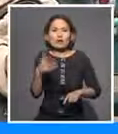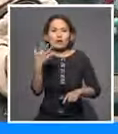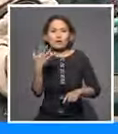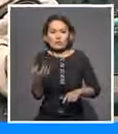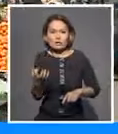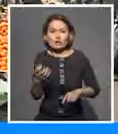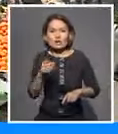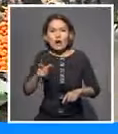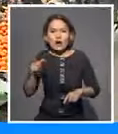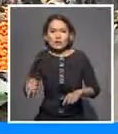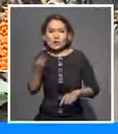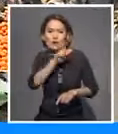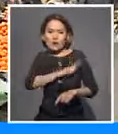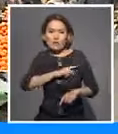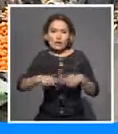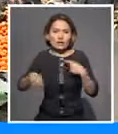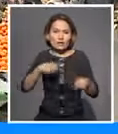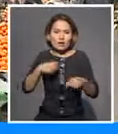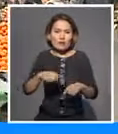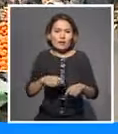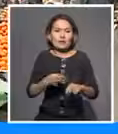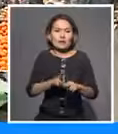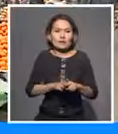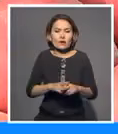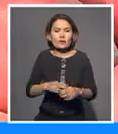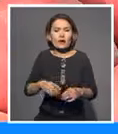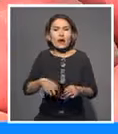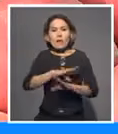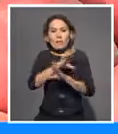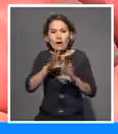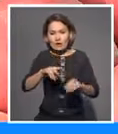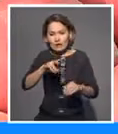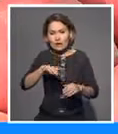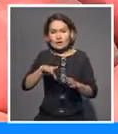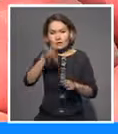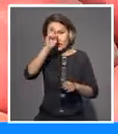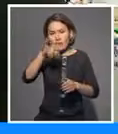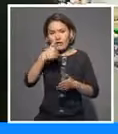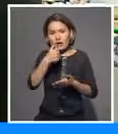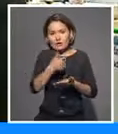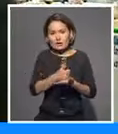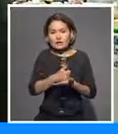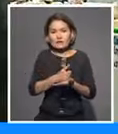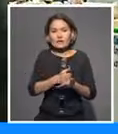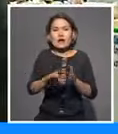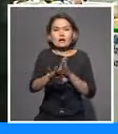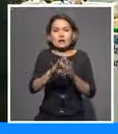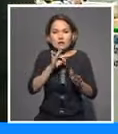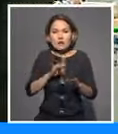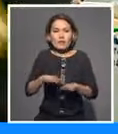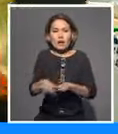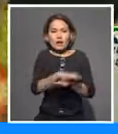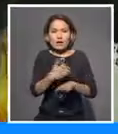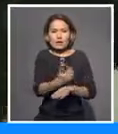3 жарым адам өз нәпақасын табады. Осы жұмысшылардың әрқайсысы сайлауға немқұрайлы қарамай, бір кісідей атсалысуға уағдаласқан. Сауда